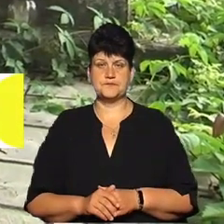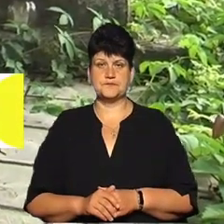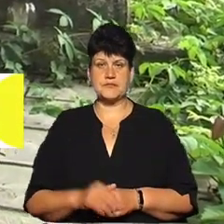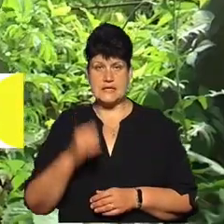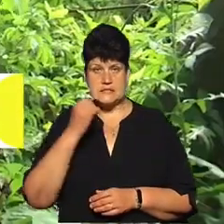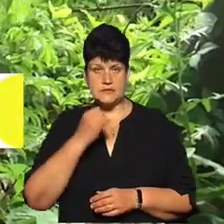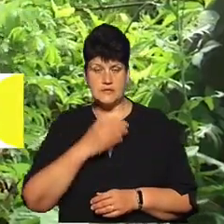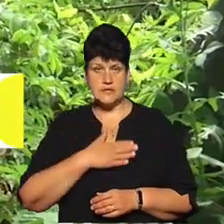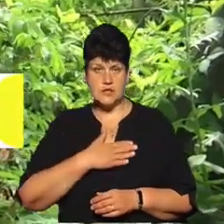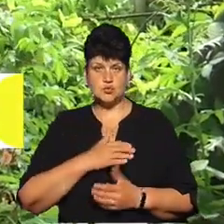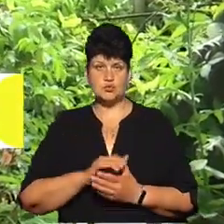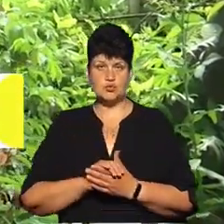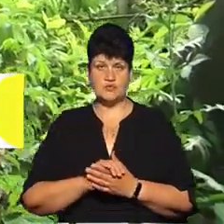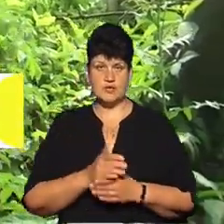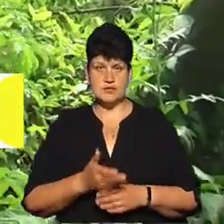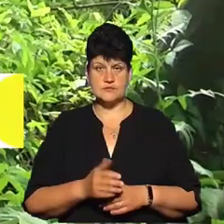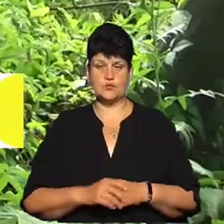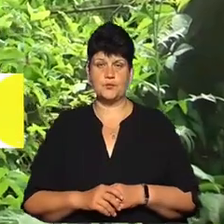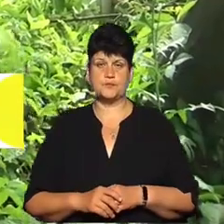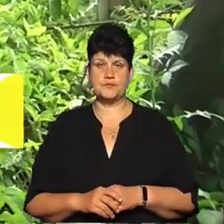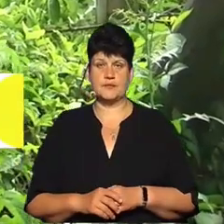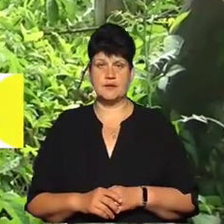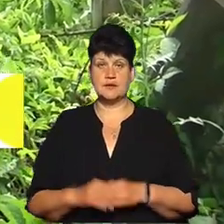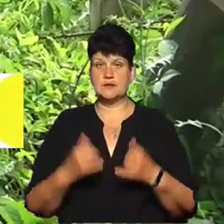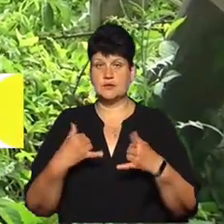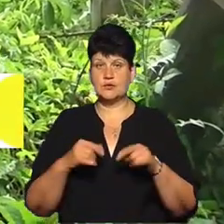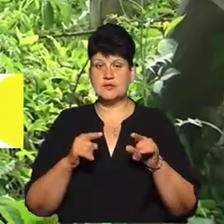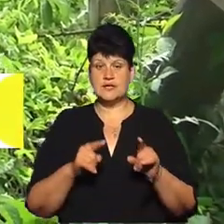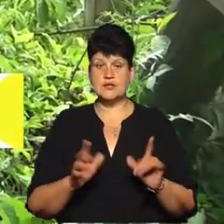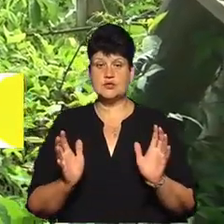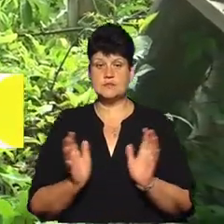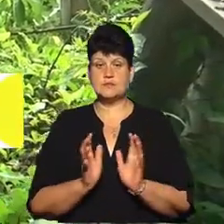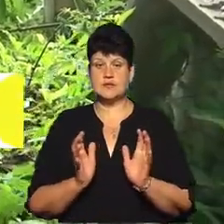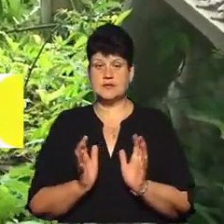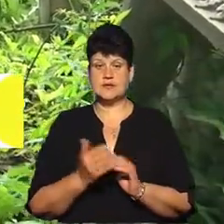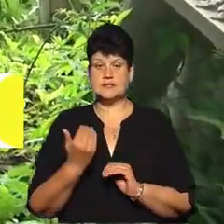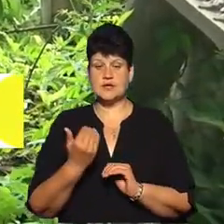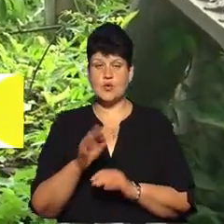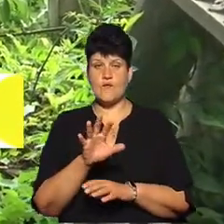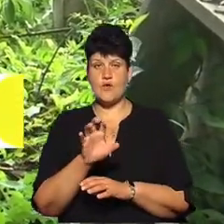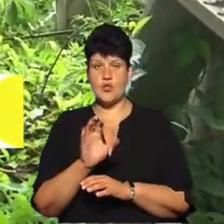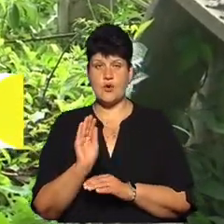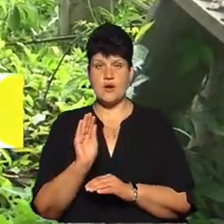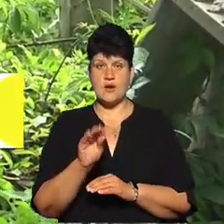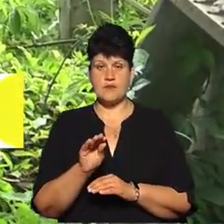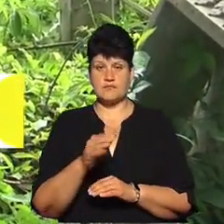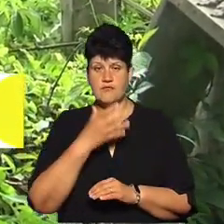нашому товариству. Вражає те, що збереглася його фотографія, кому на гарному